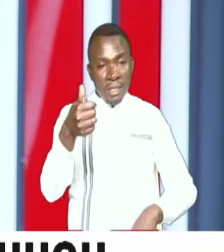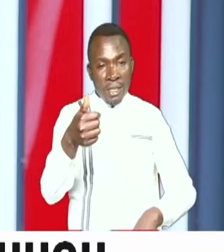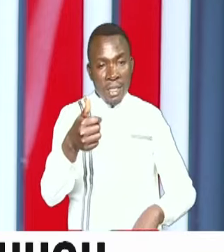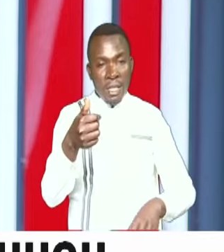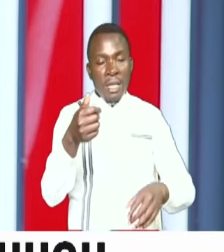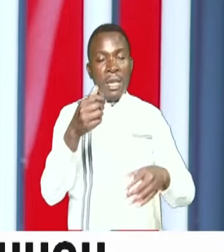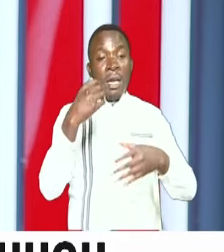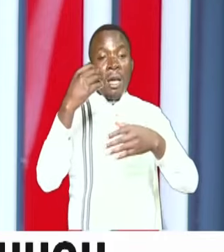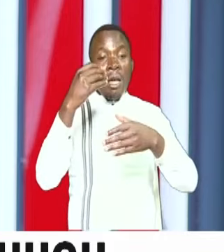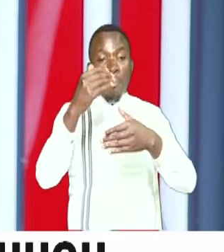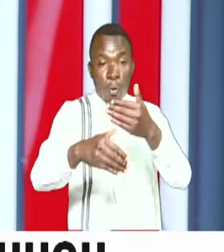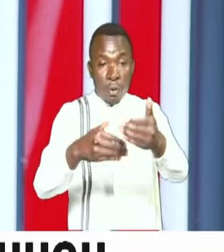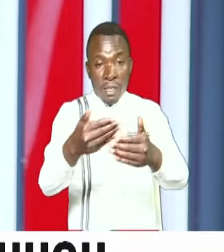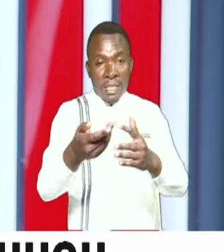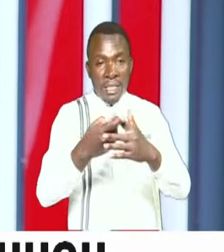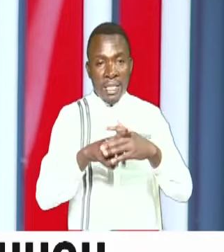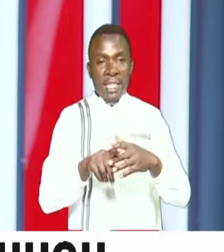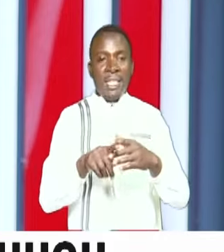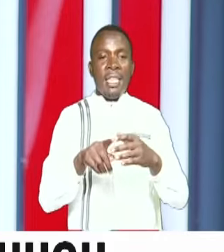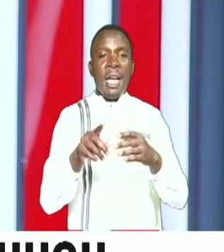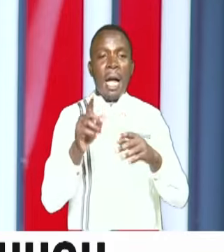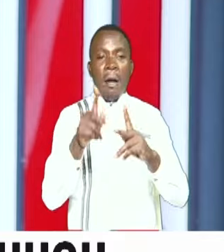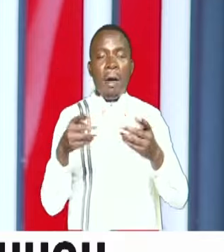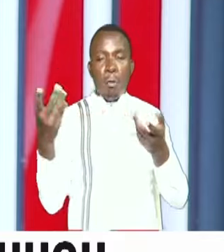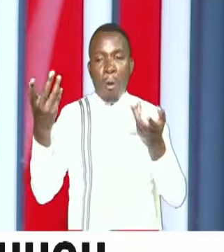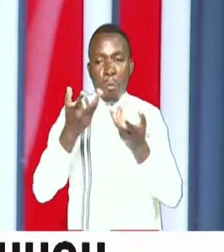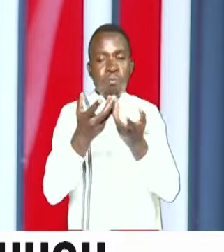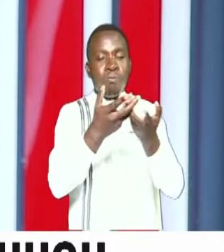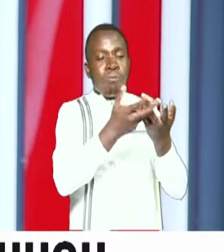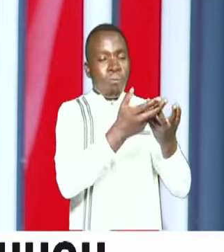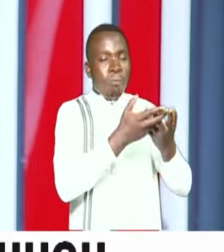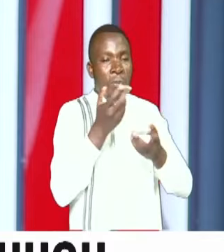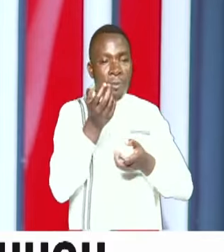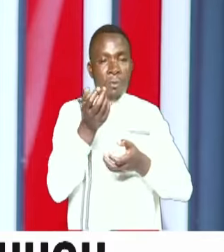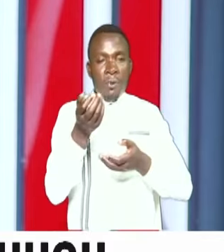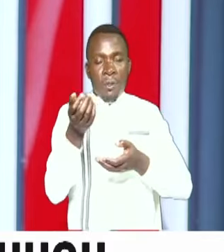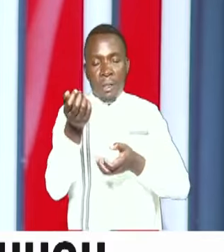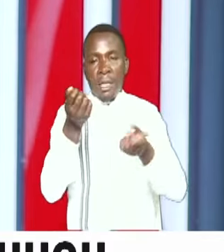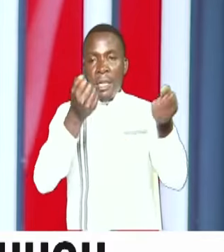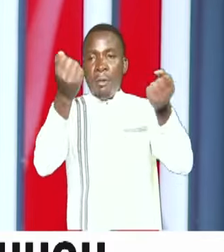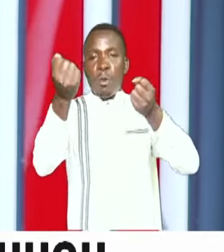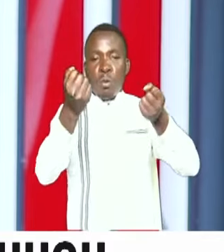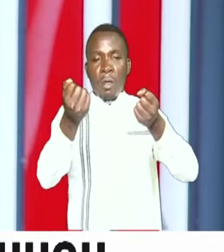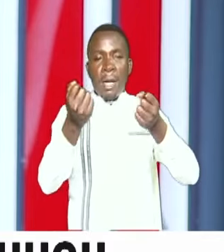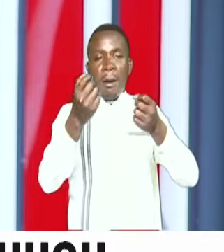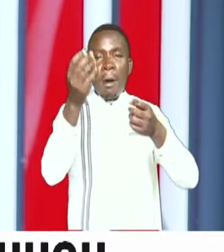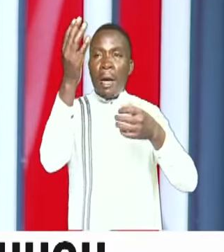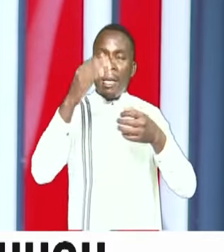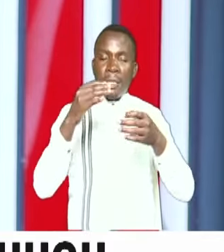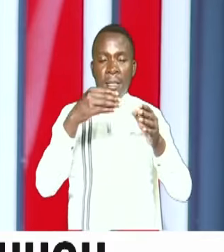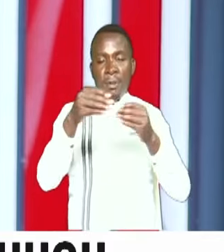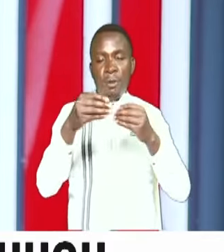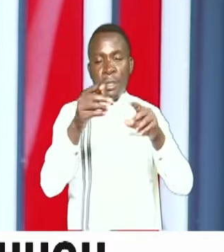process itangira abantu bateranya imodoka bakazana ibintu bigize imodoka bitandukanye ariko bimwe muri byo bigashobora gukorerwa mu gihugu, none